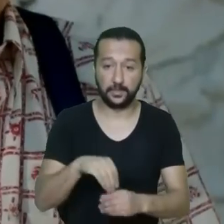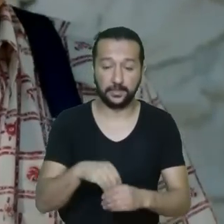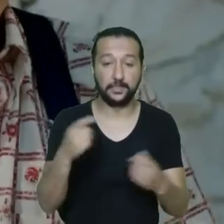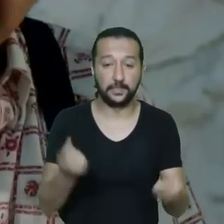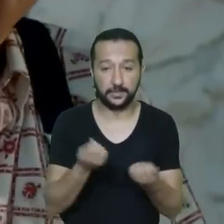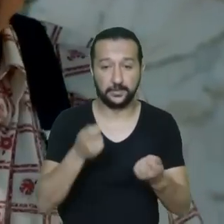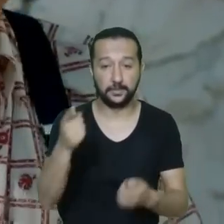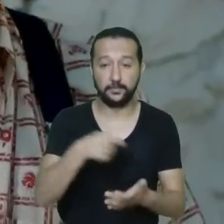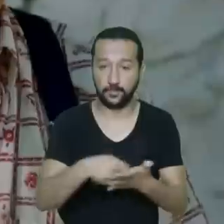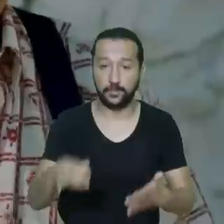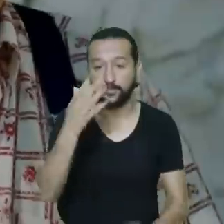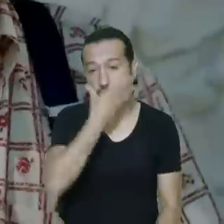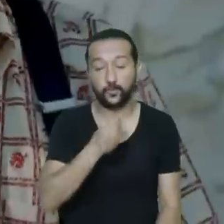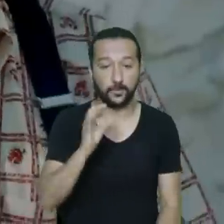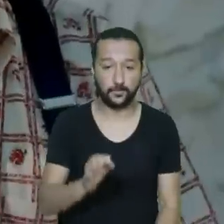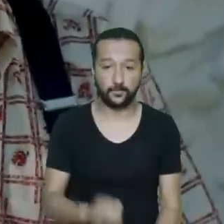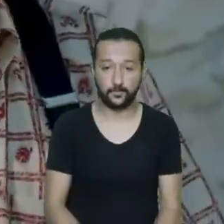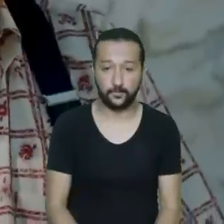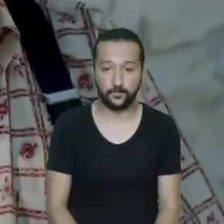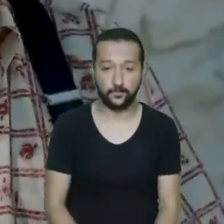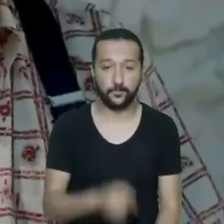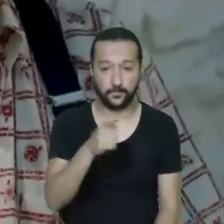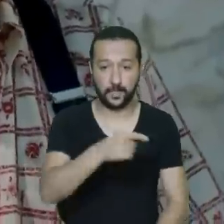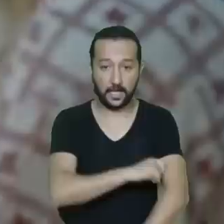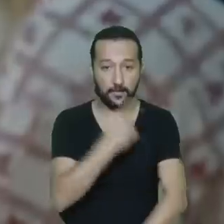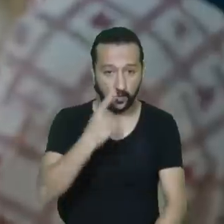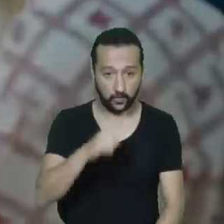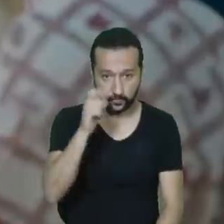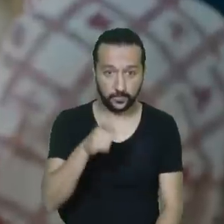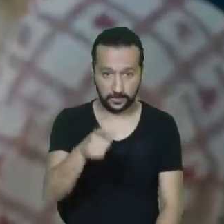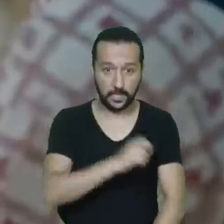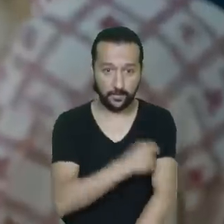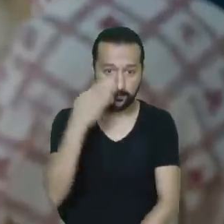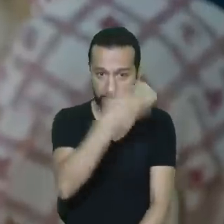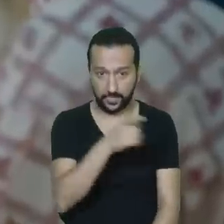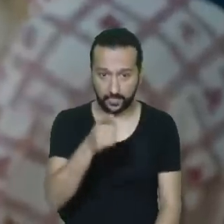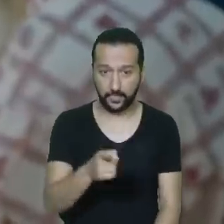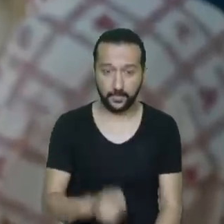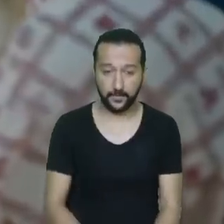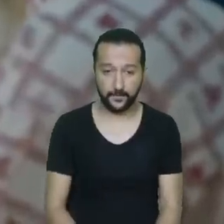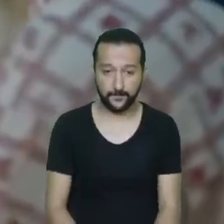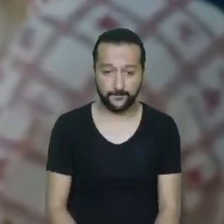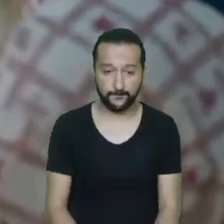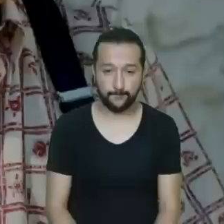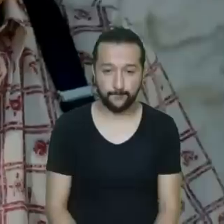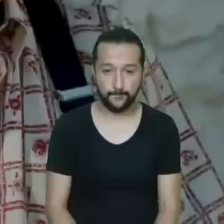iyi, maaşım güzel. Sen Almanya'ya gittin mi hiç? Gittin mi Almanya'ya?